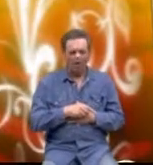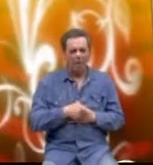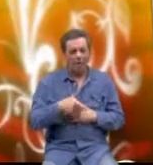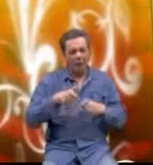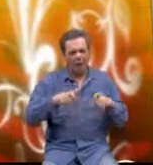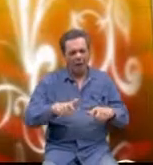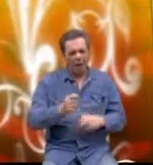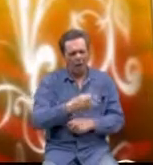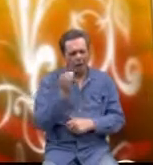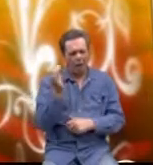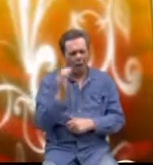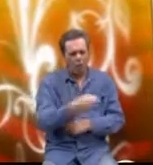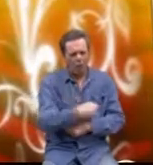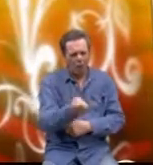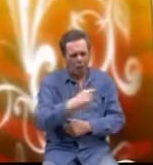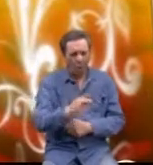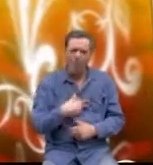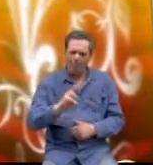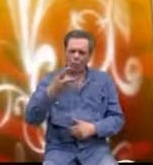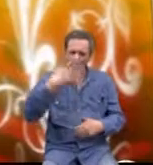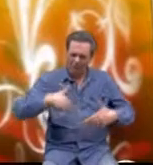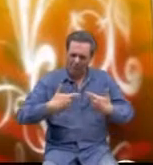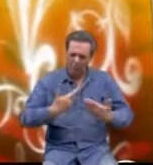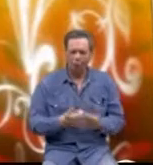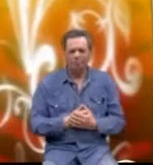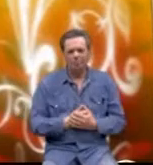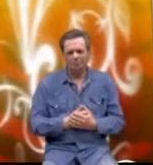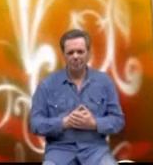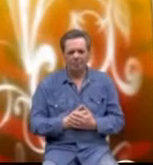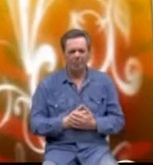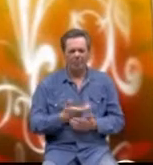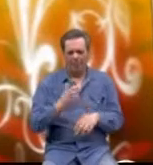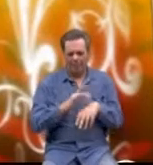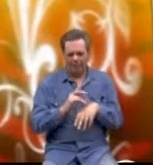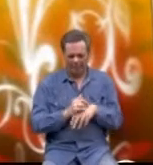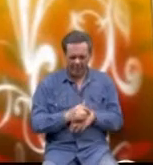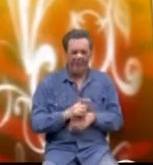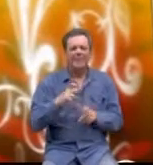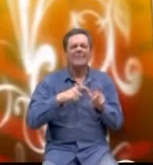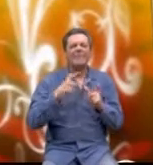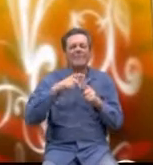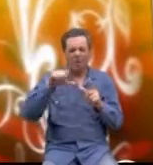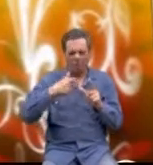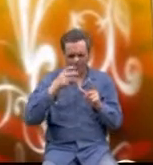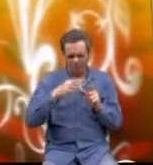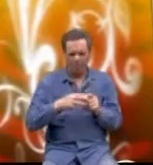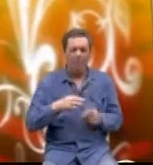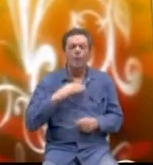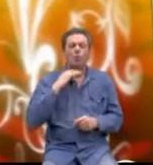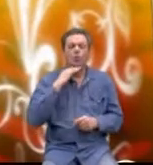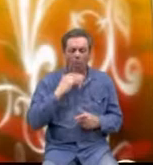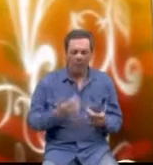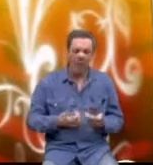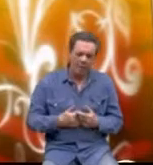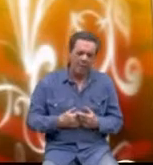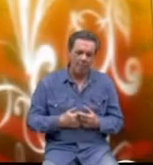Korisnica, znači, nisam ima tu vidjela, negdje, ali kažu da da. Dobro. Vidjet ćemo. Znači, to je petak u domu Sveti Josip. U subotu smo odlučili